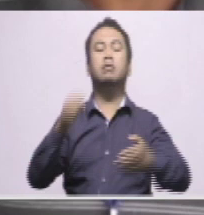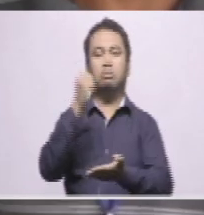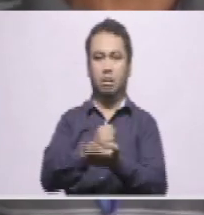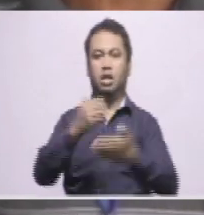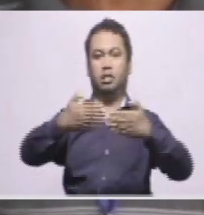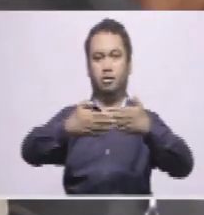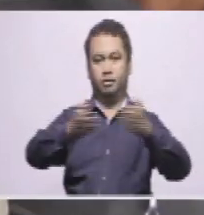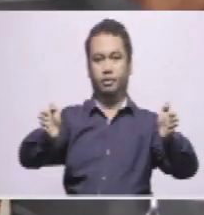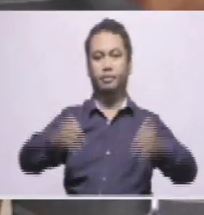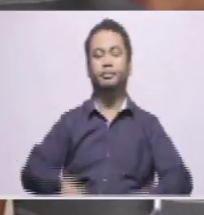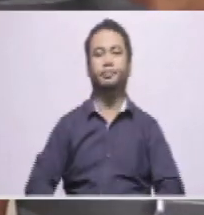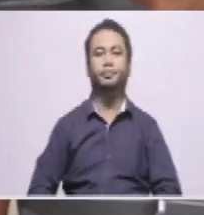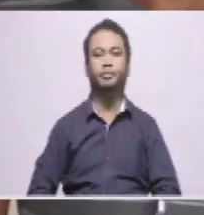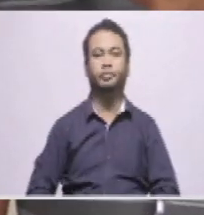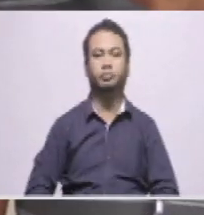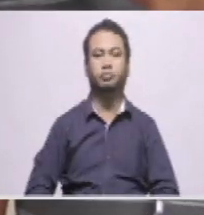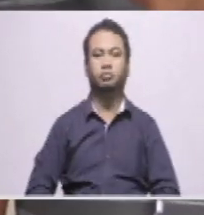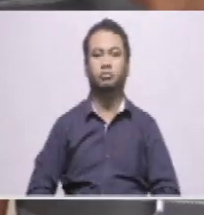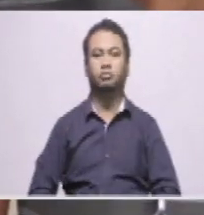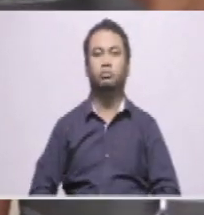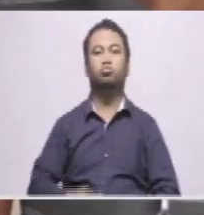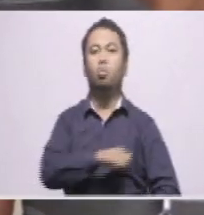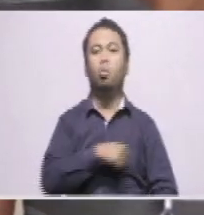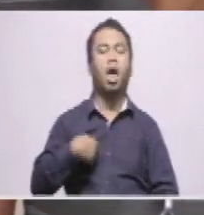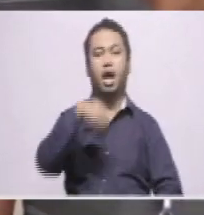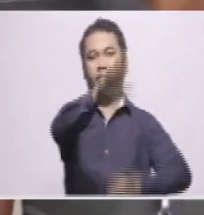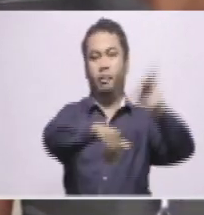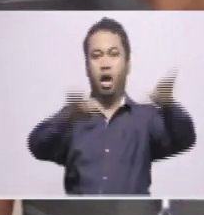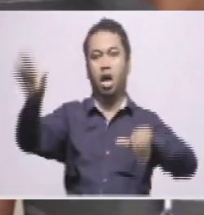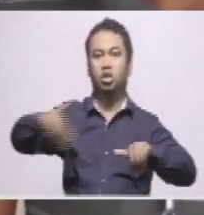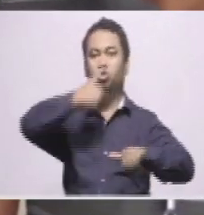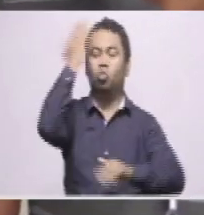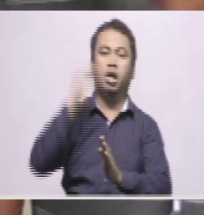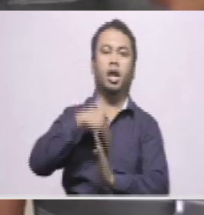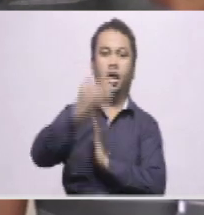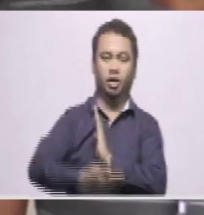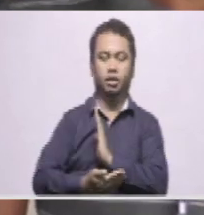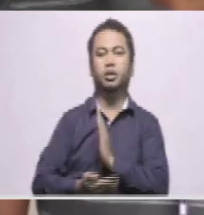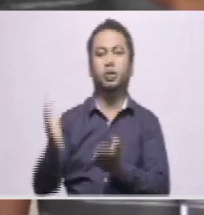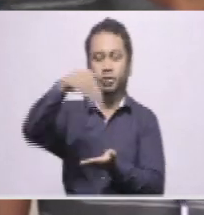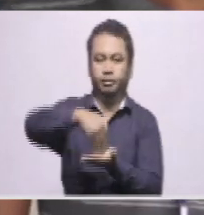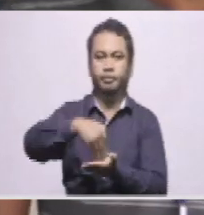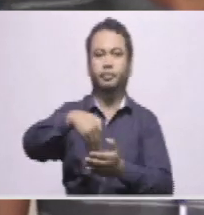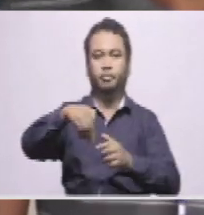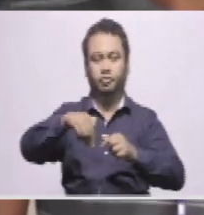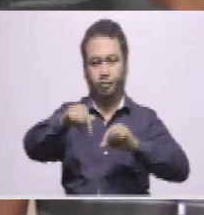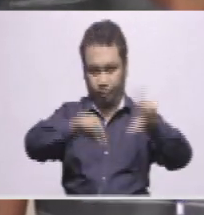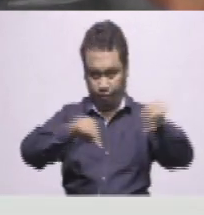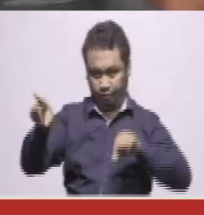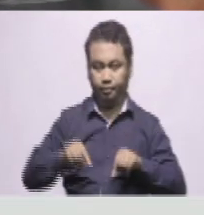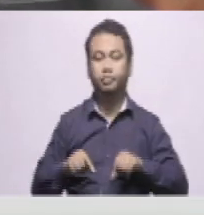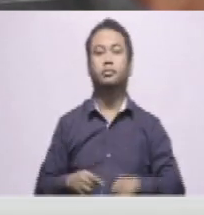dia mandeha tsara dia mbola miantso ny mpifidy rehetra zany mba ho tonga andray anjara ary manafatrafatra ny tompony andraikitra rehetra